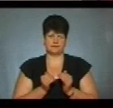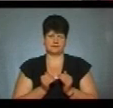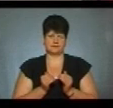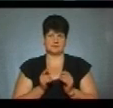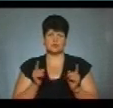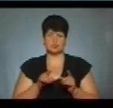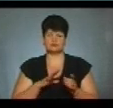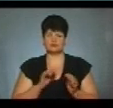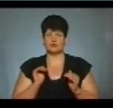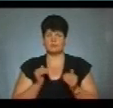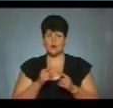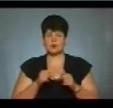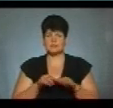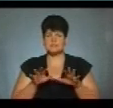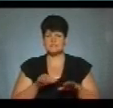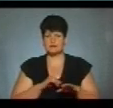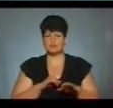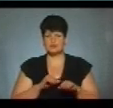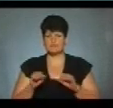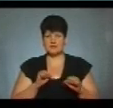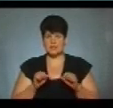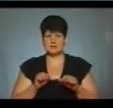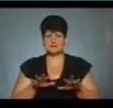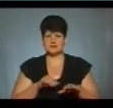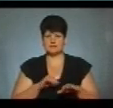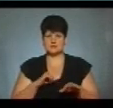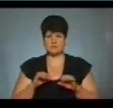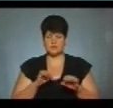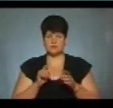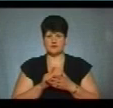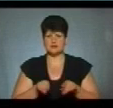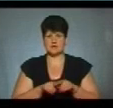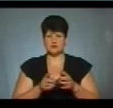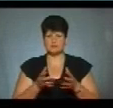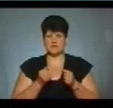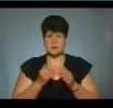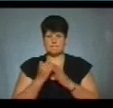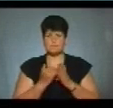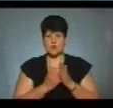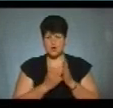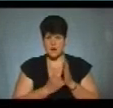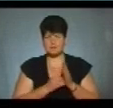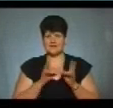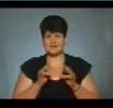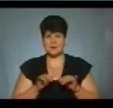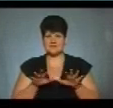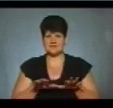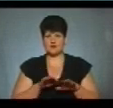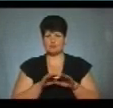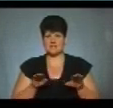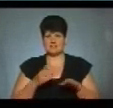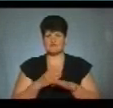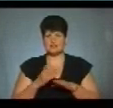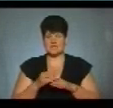менше, значить, органи місцевої влади і місцевого самоврядування повинні також прийняти програми на місцевому рівні, виділяти кошти